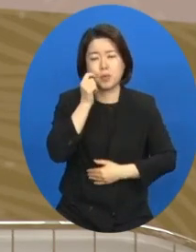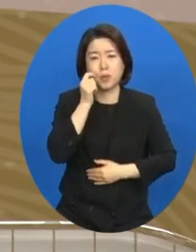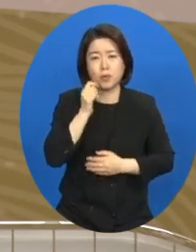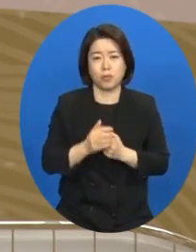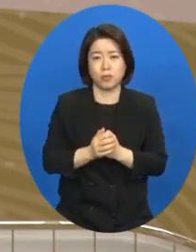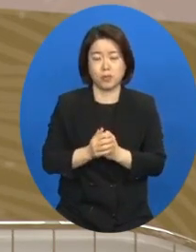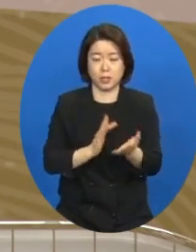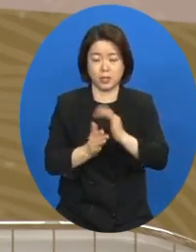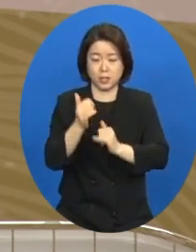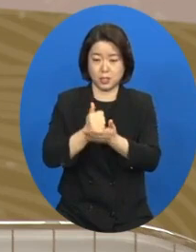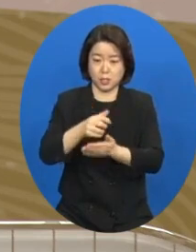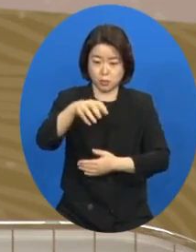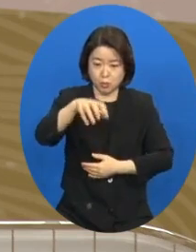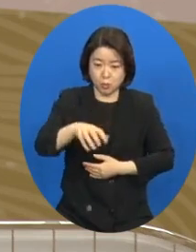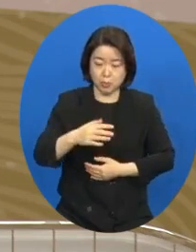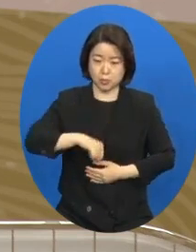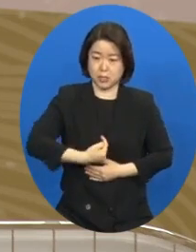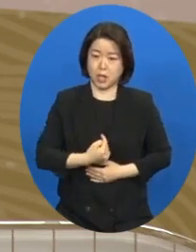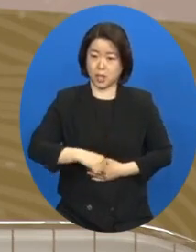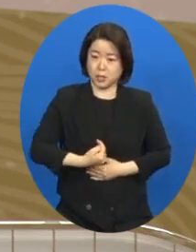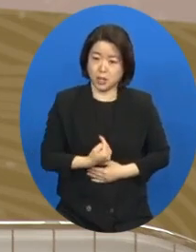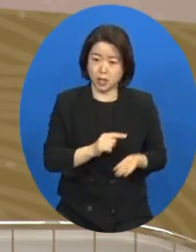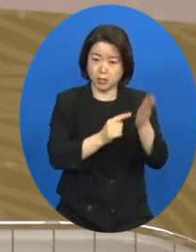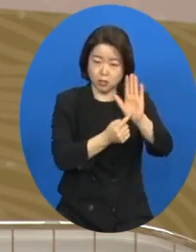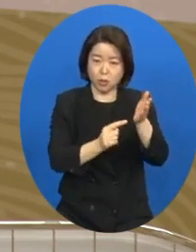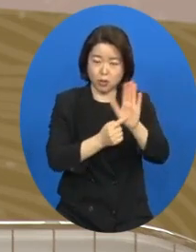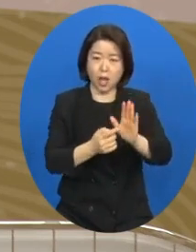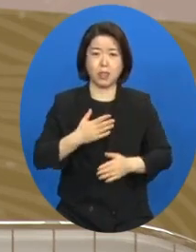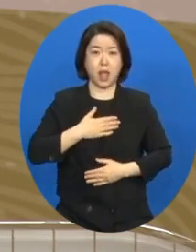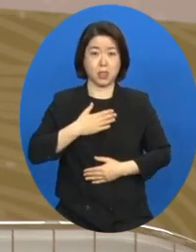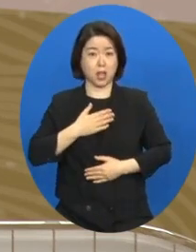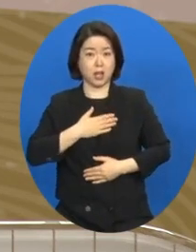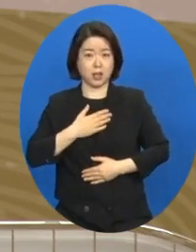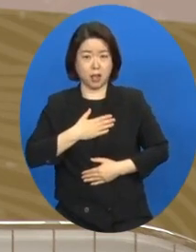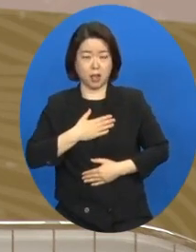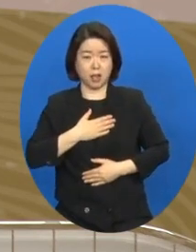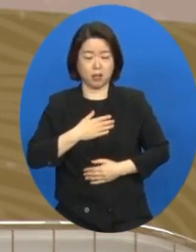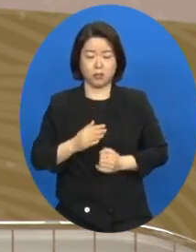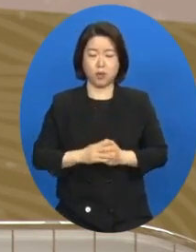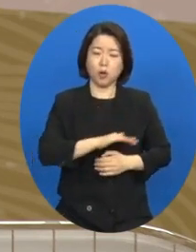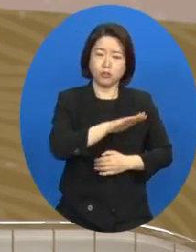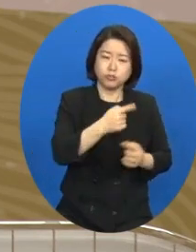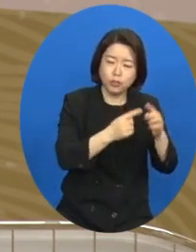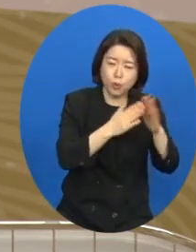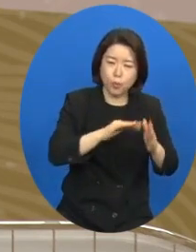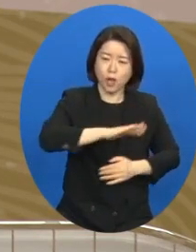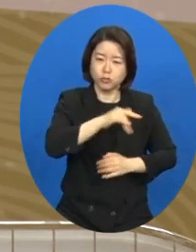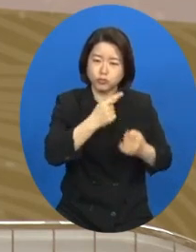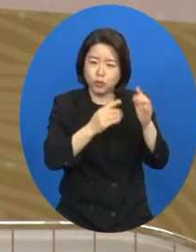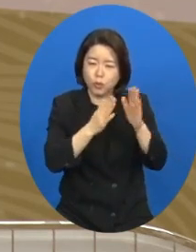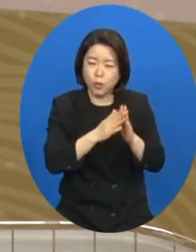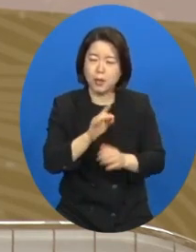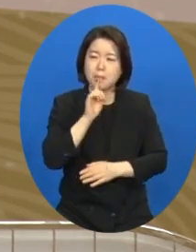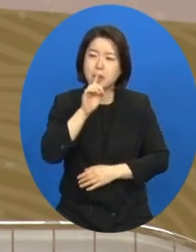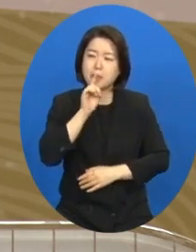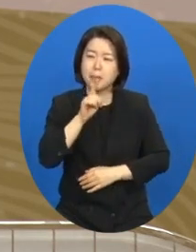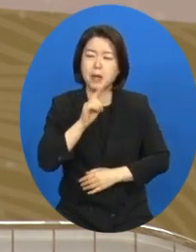자꾸 자기를 드러내고 나나 하고 우리 교회 우리 교회를 이야기하는 거예요